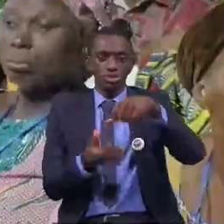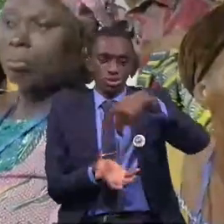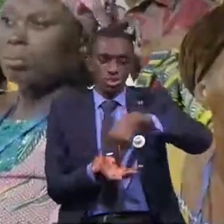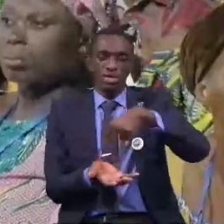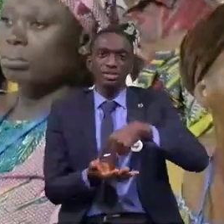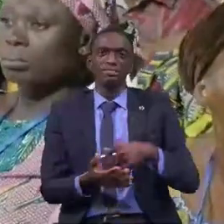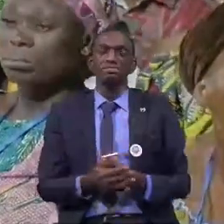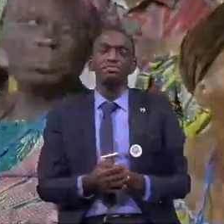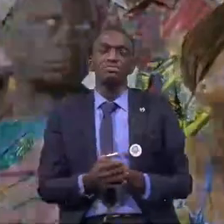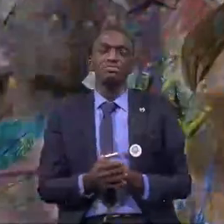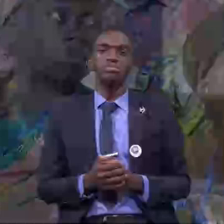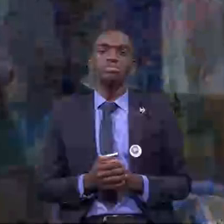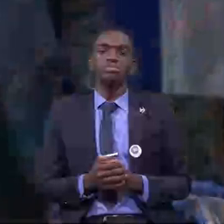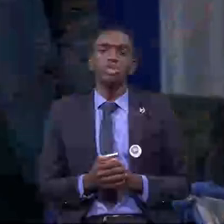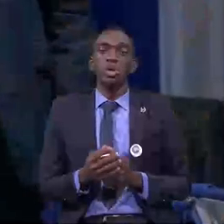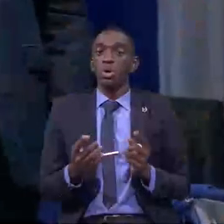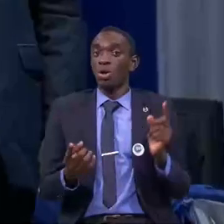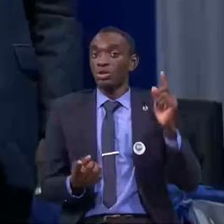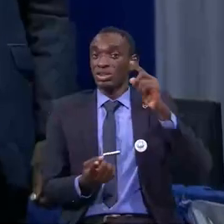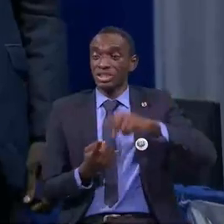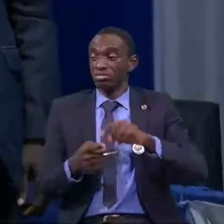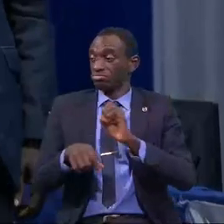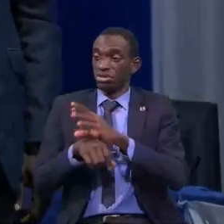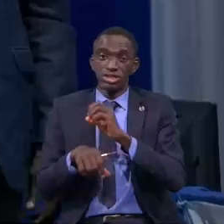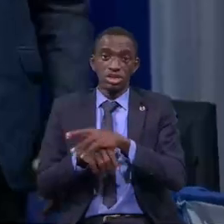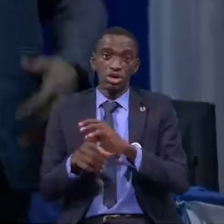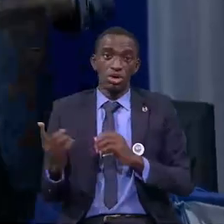vous plaît, vous qui avez levé la main,